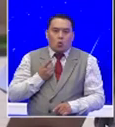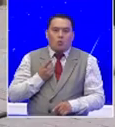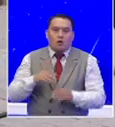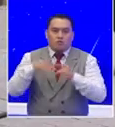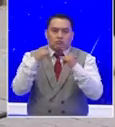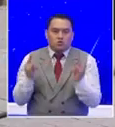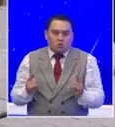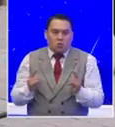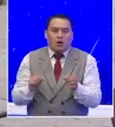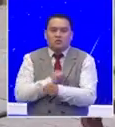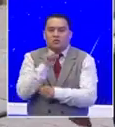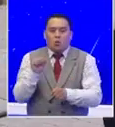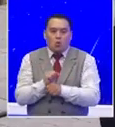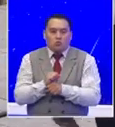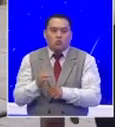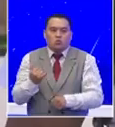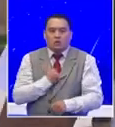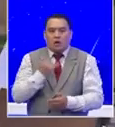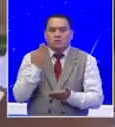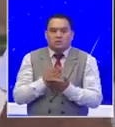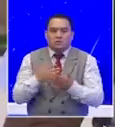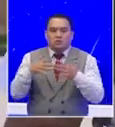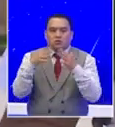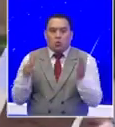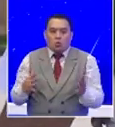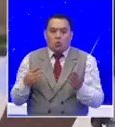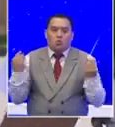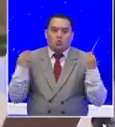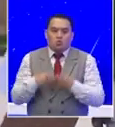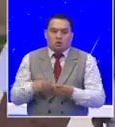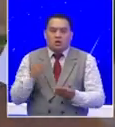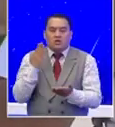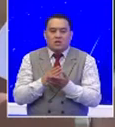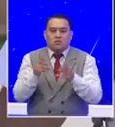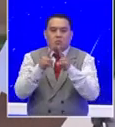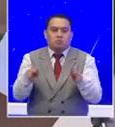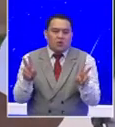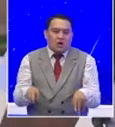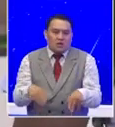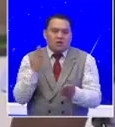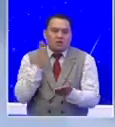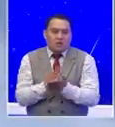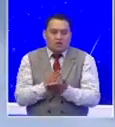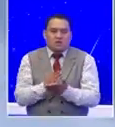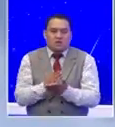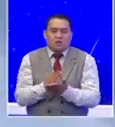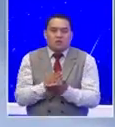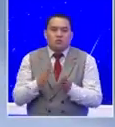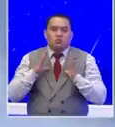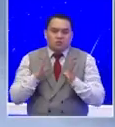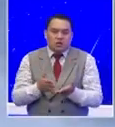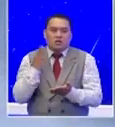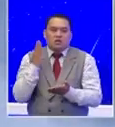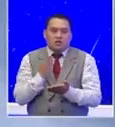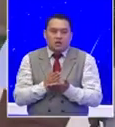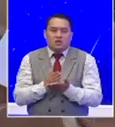на остановках, допустим. Но опять же, у нас есть дождевики, у нас есть куртки, есть палатки, мы полностью экипированы. Пыталась, да, она как бы